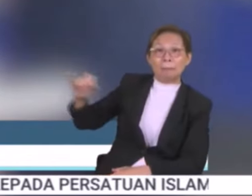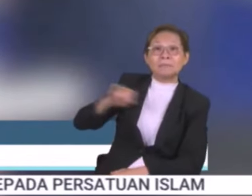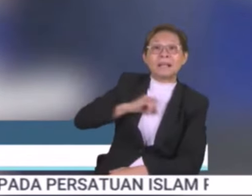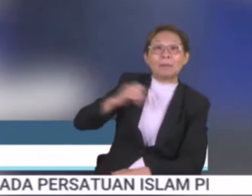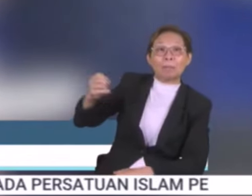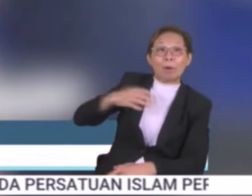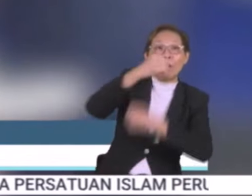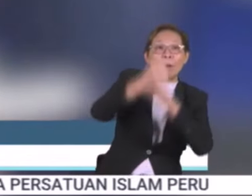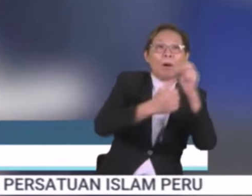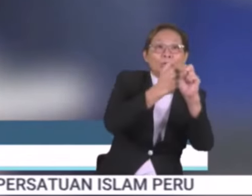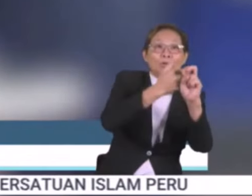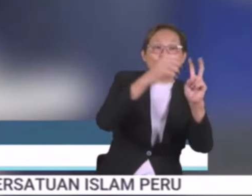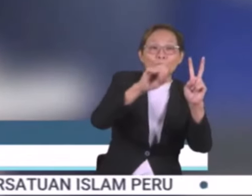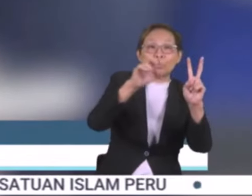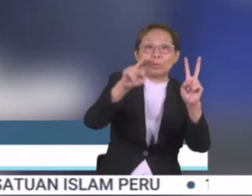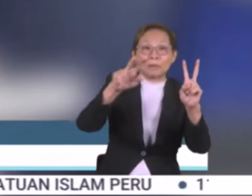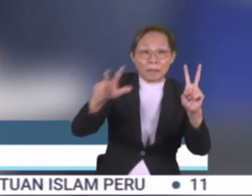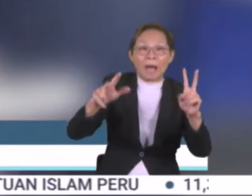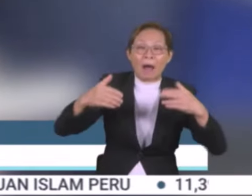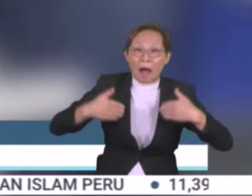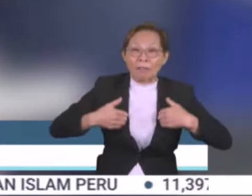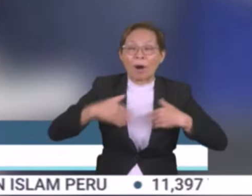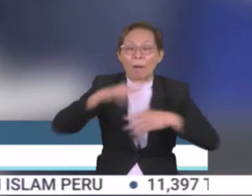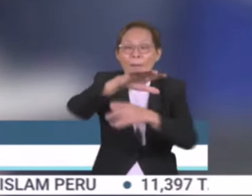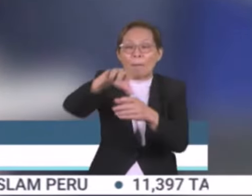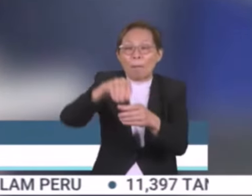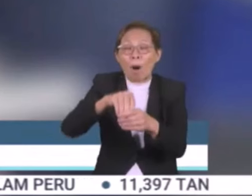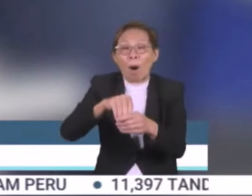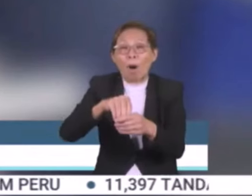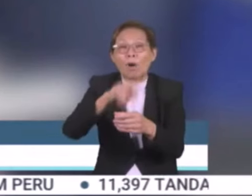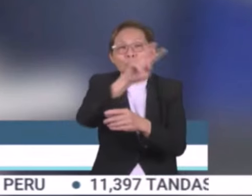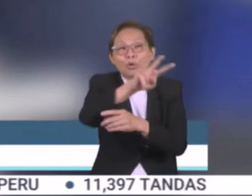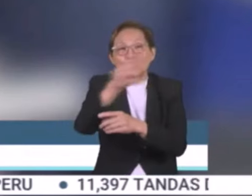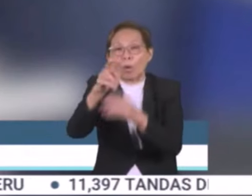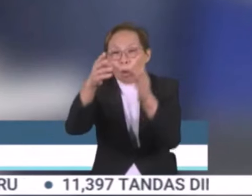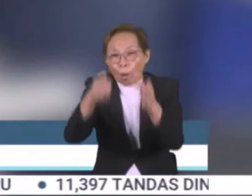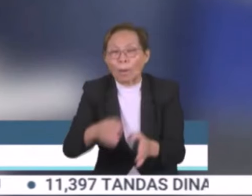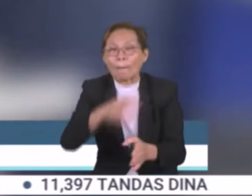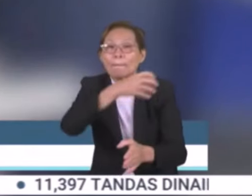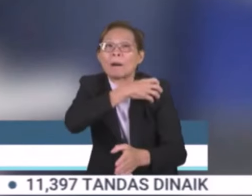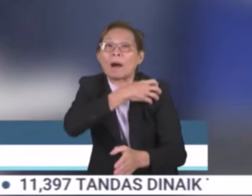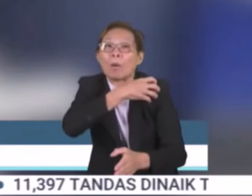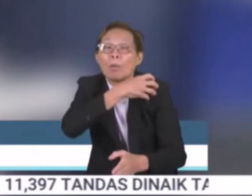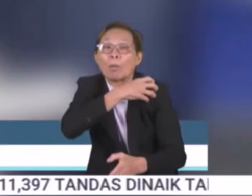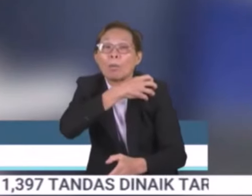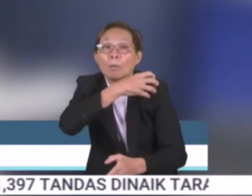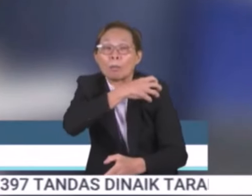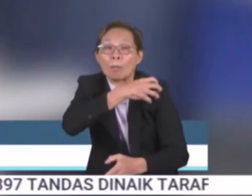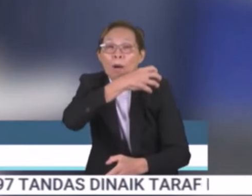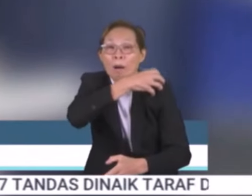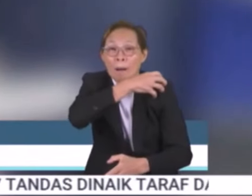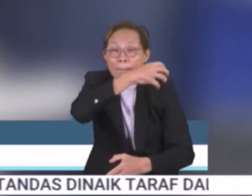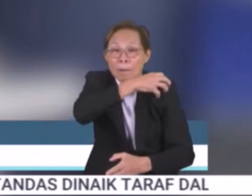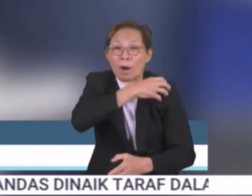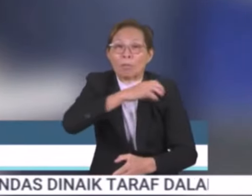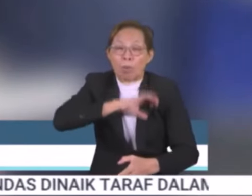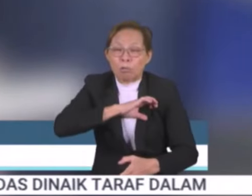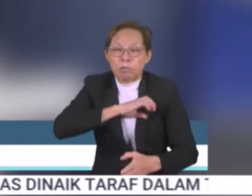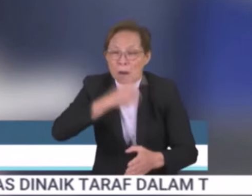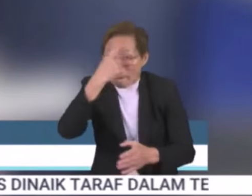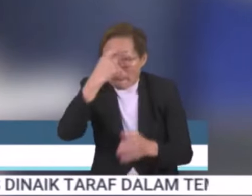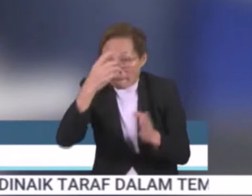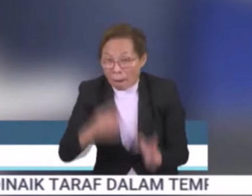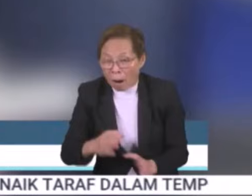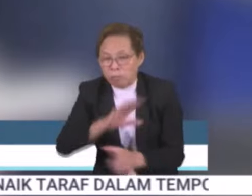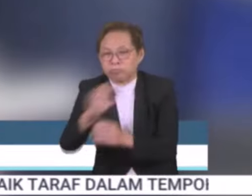pada tahun 2023 terdapat penglibatan seramai 22 orang pegawai PDRM sebagai suspek dalam